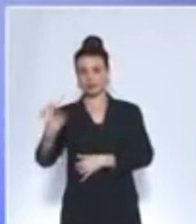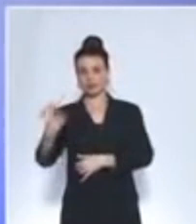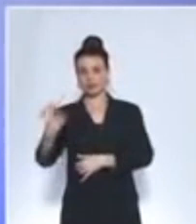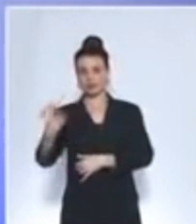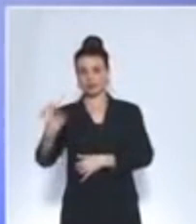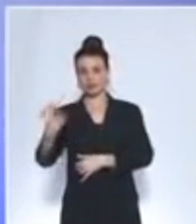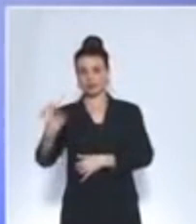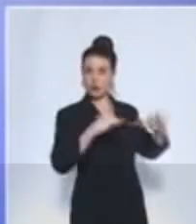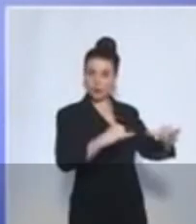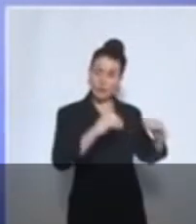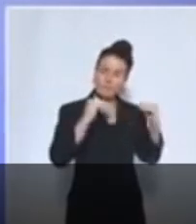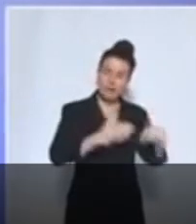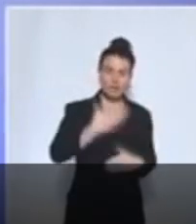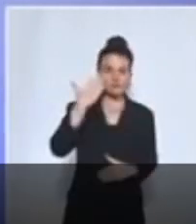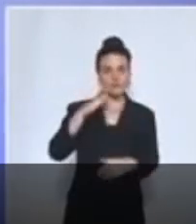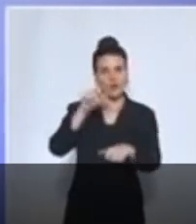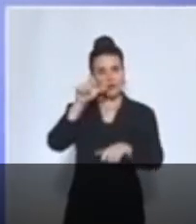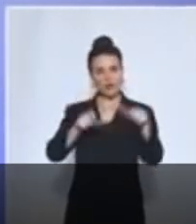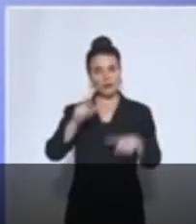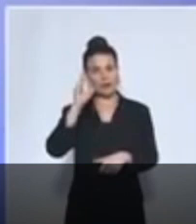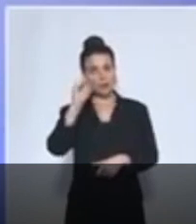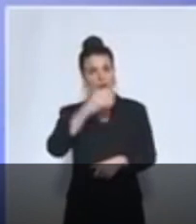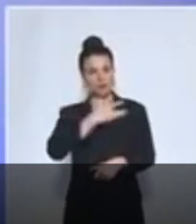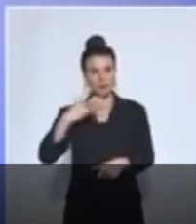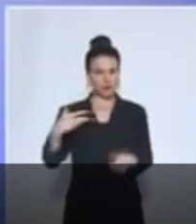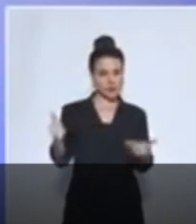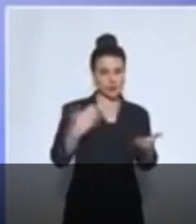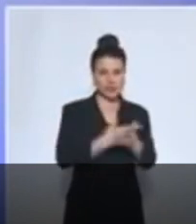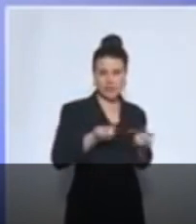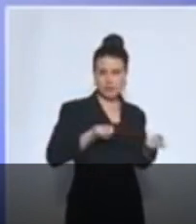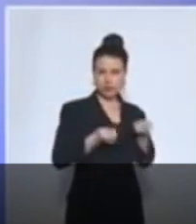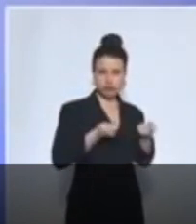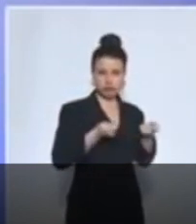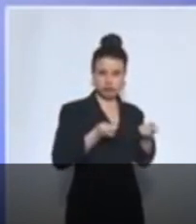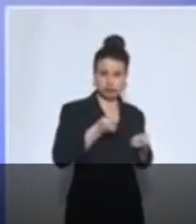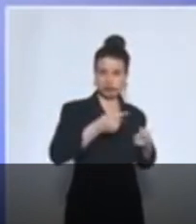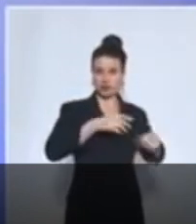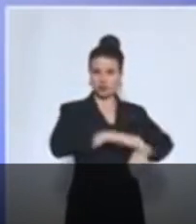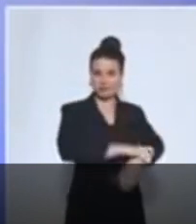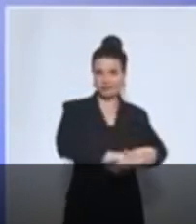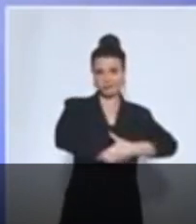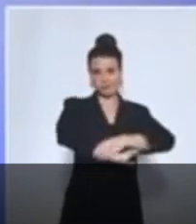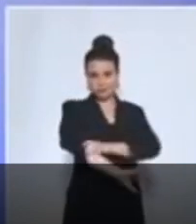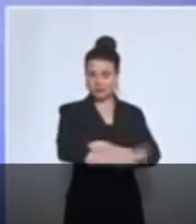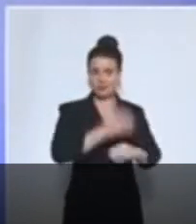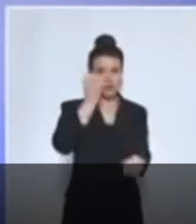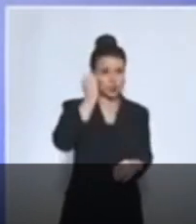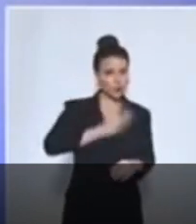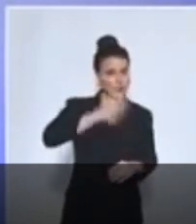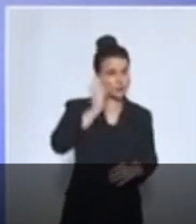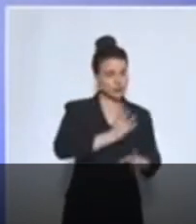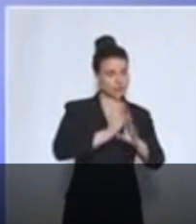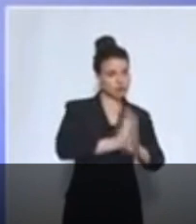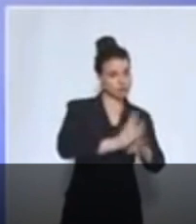dresse la situation en France. A permis jusqu'à présent de faire face chaque jour à des arrivées toujours importantes de